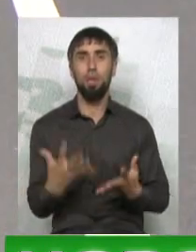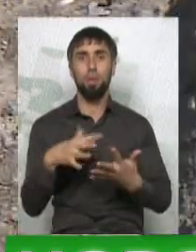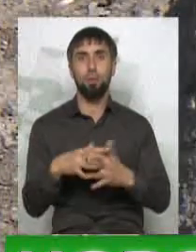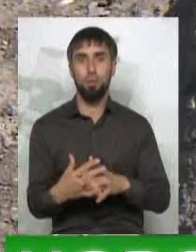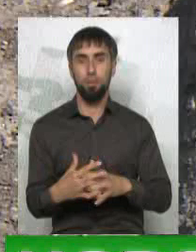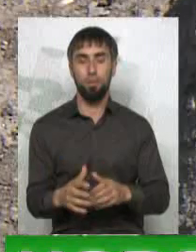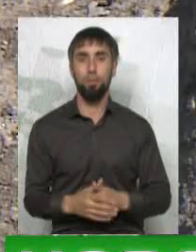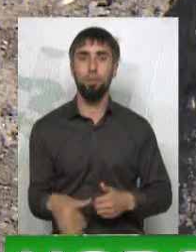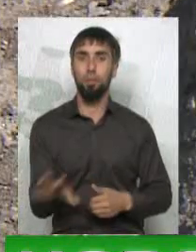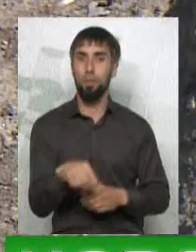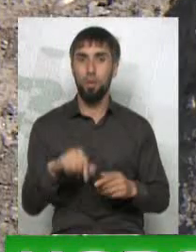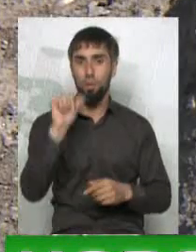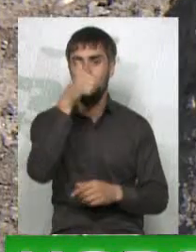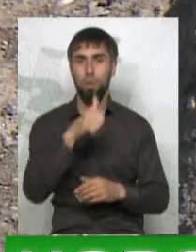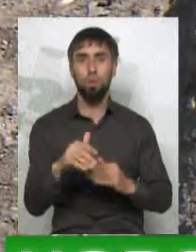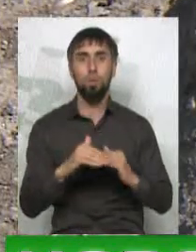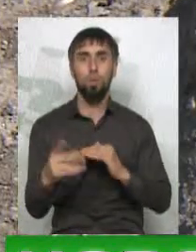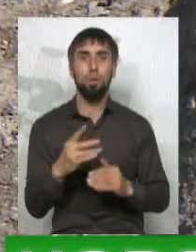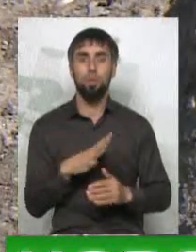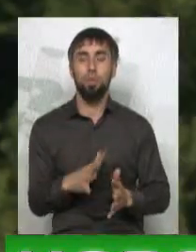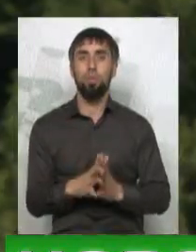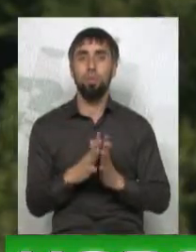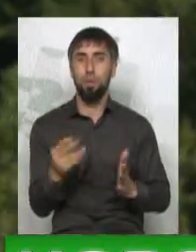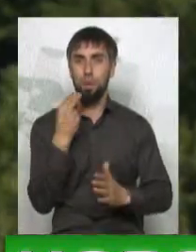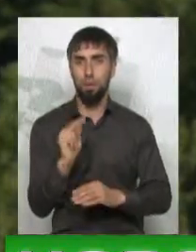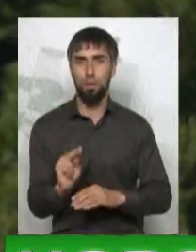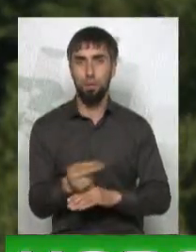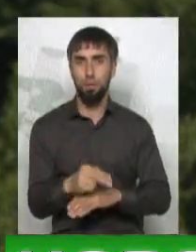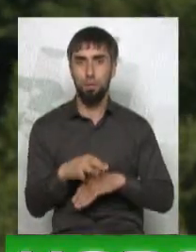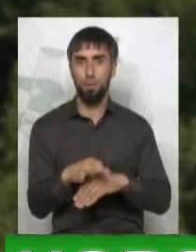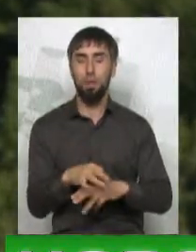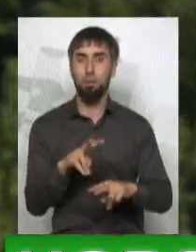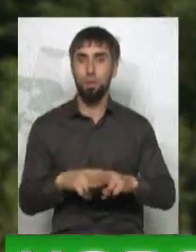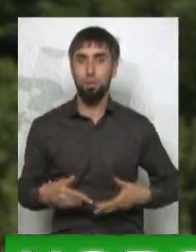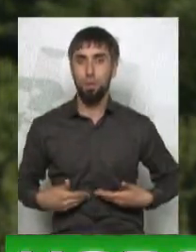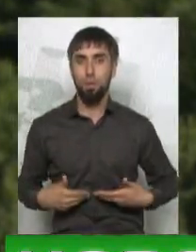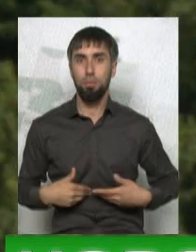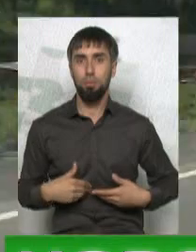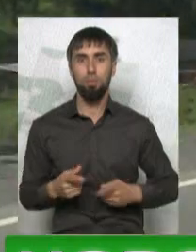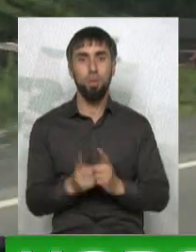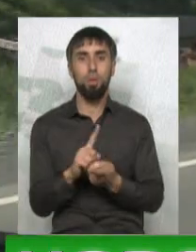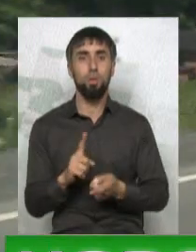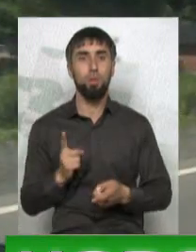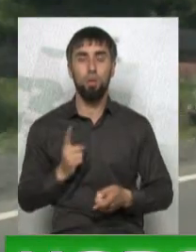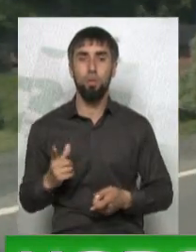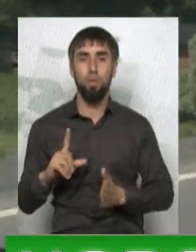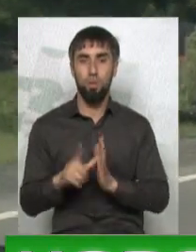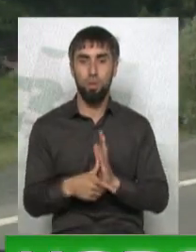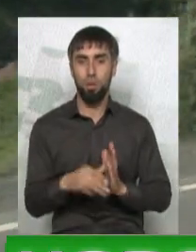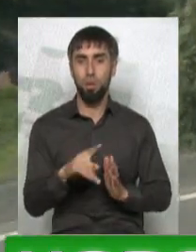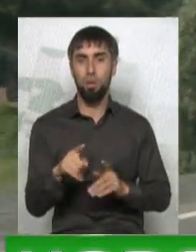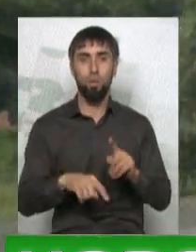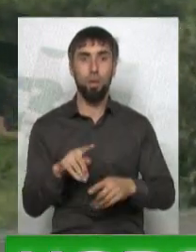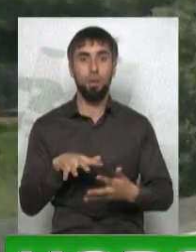сельских поселений. Все эти годы полотно нуждалось в масштабном капитальном ремонте. Местные жители перемен ждали долго. Сегодня через их